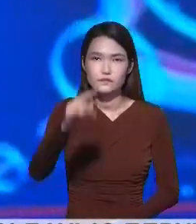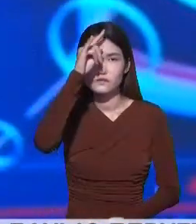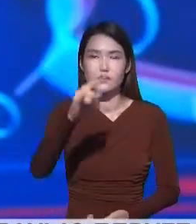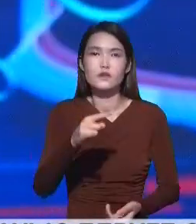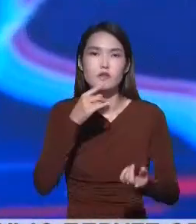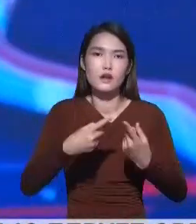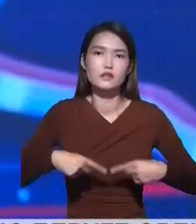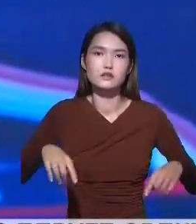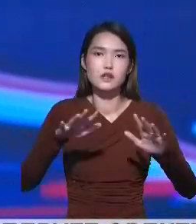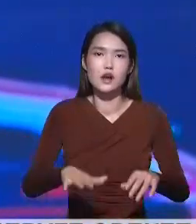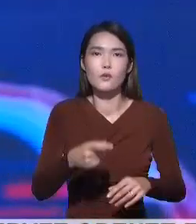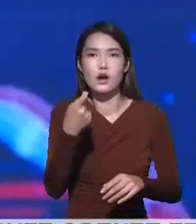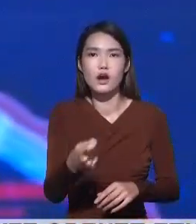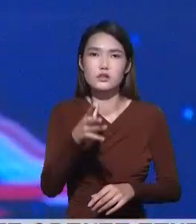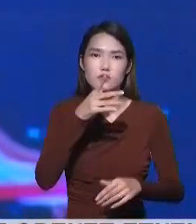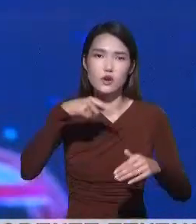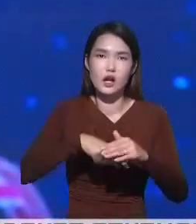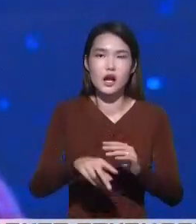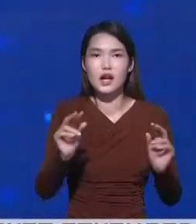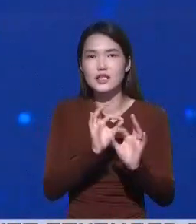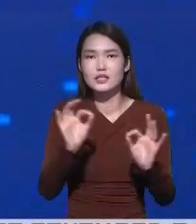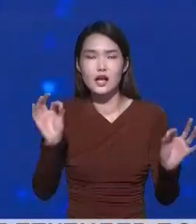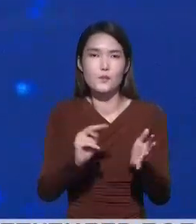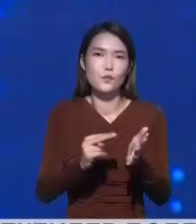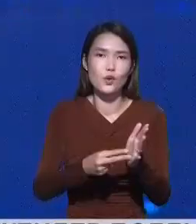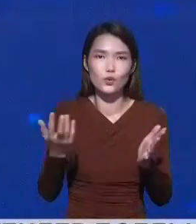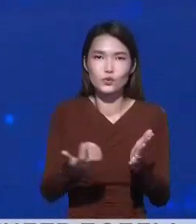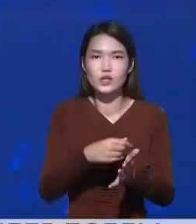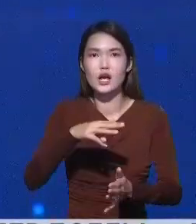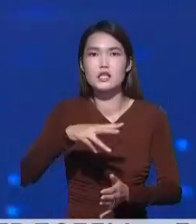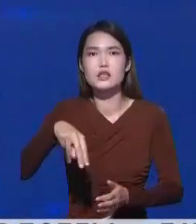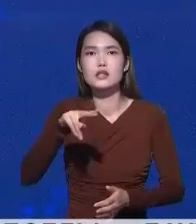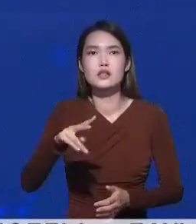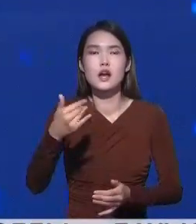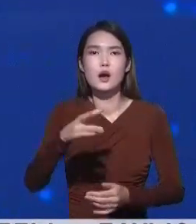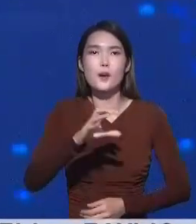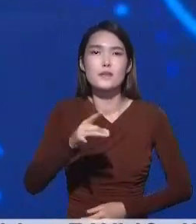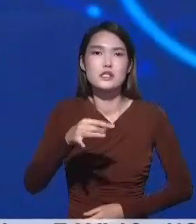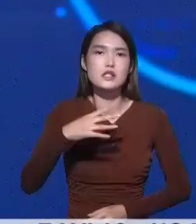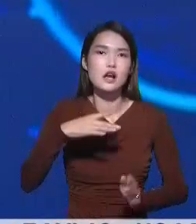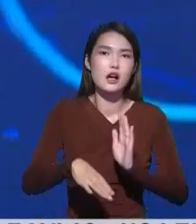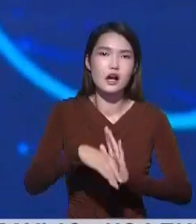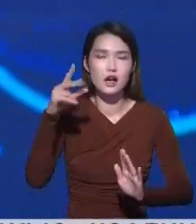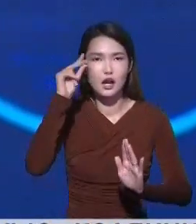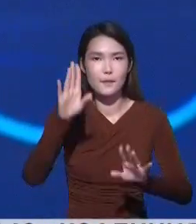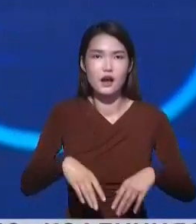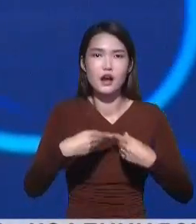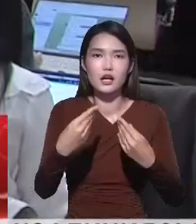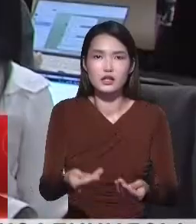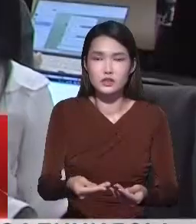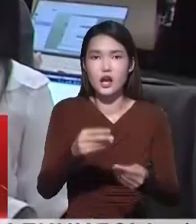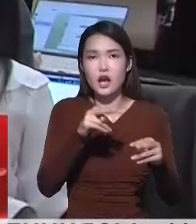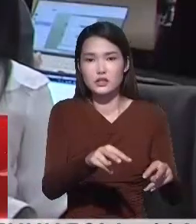Қазақстан саяси науқанда аз уақыттың ішінде сәтті ұйымдастырған ТМД байқаушылар миссиясы референдумға осындай баға берді.